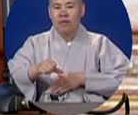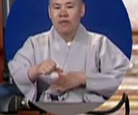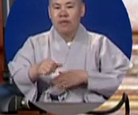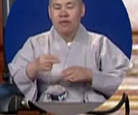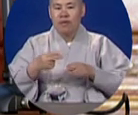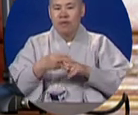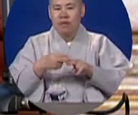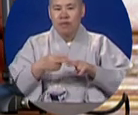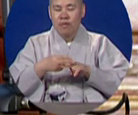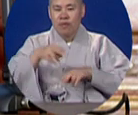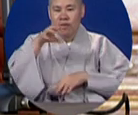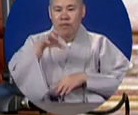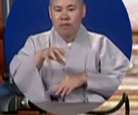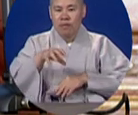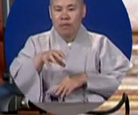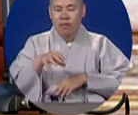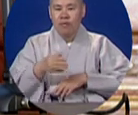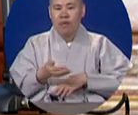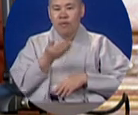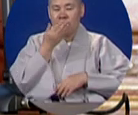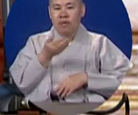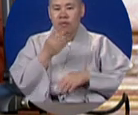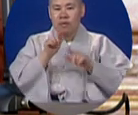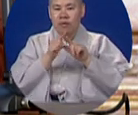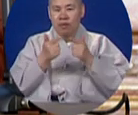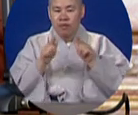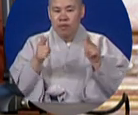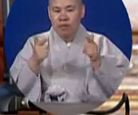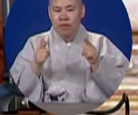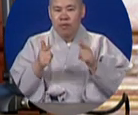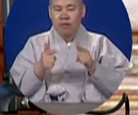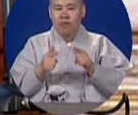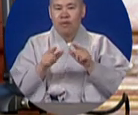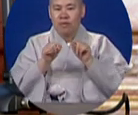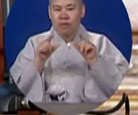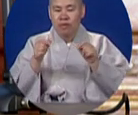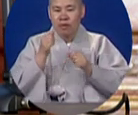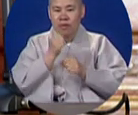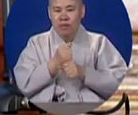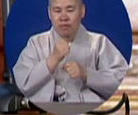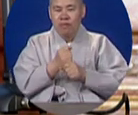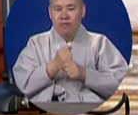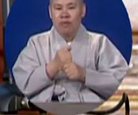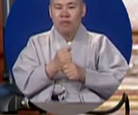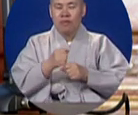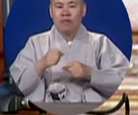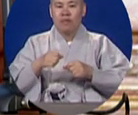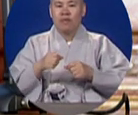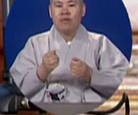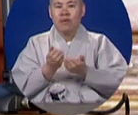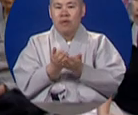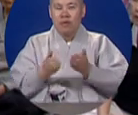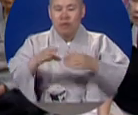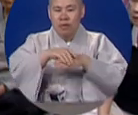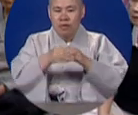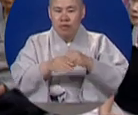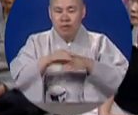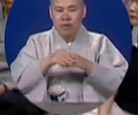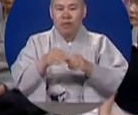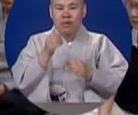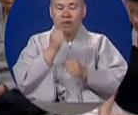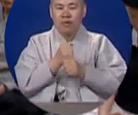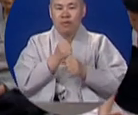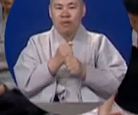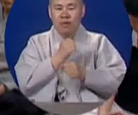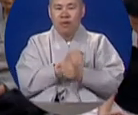막 음식도 만들고 설거지도 하고 막 청소도 하고 막